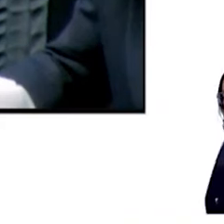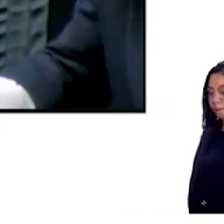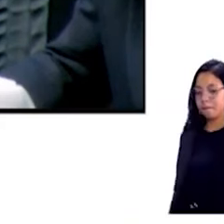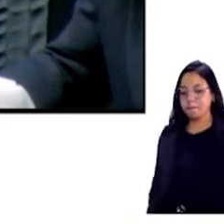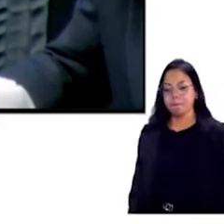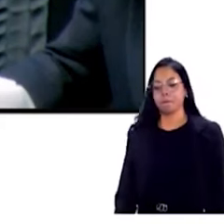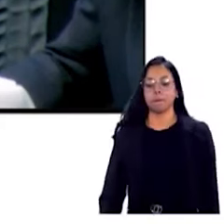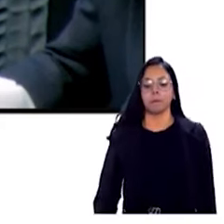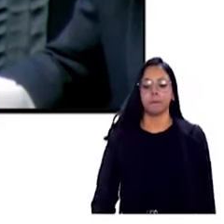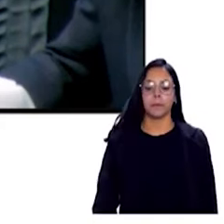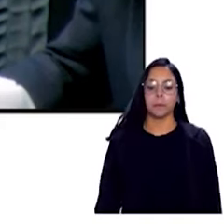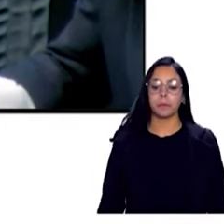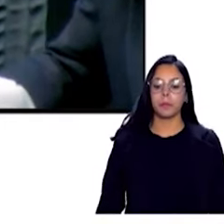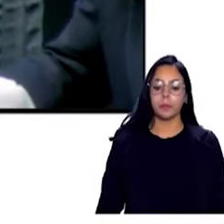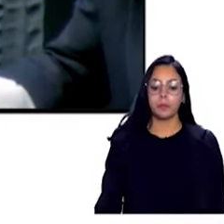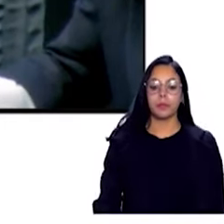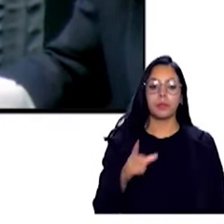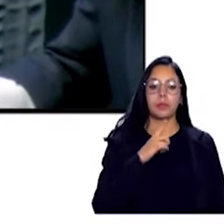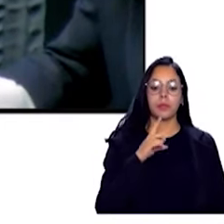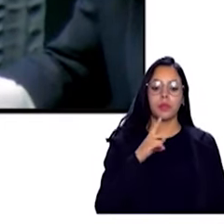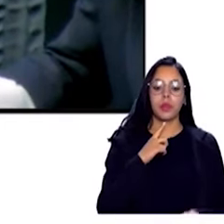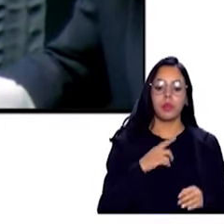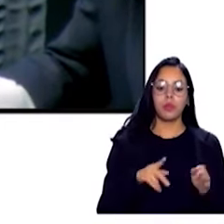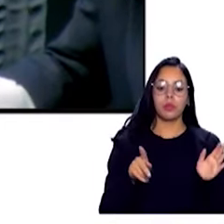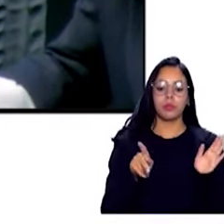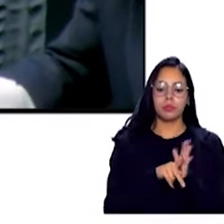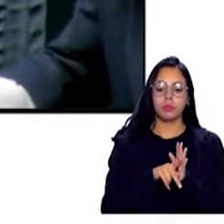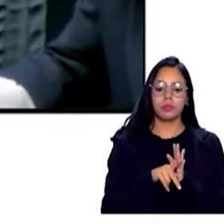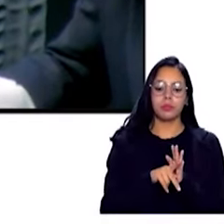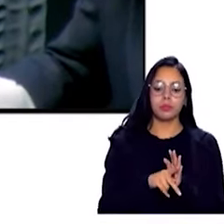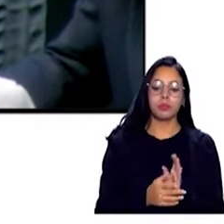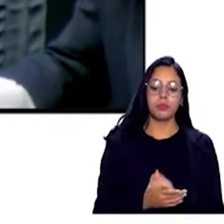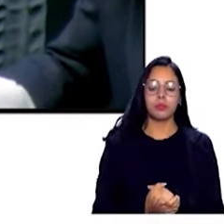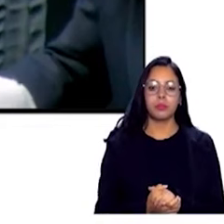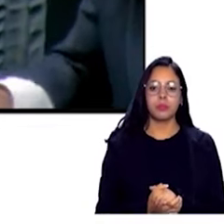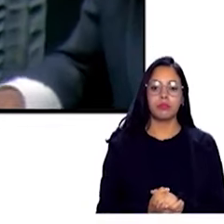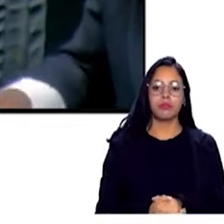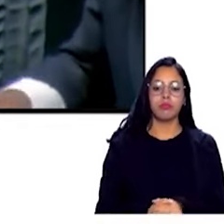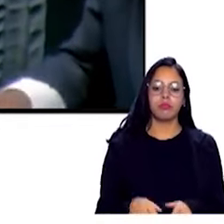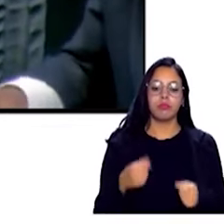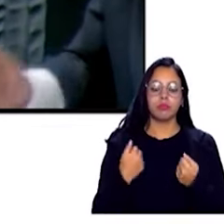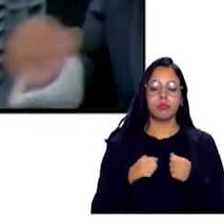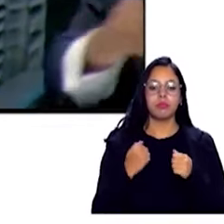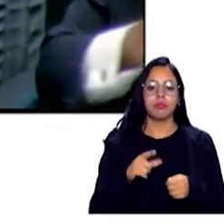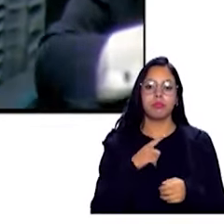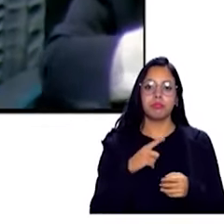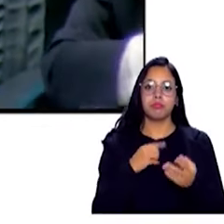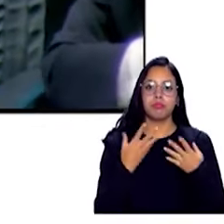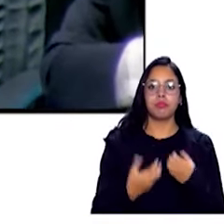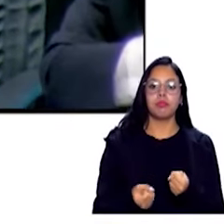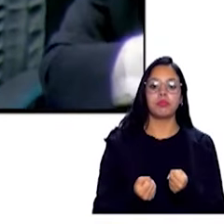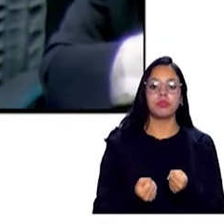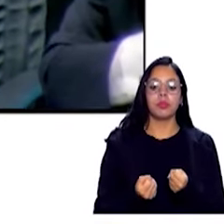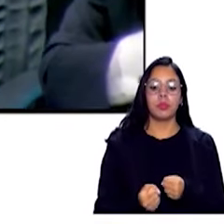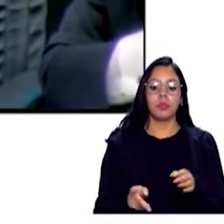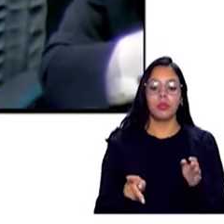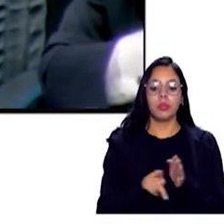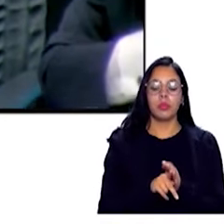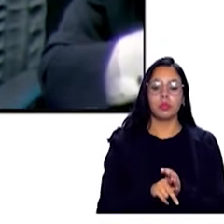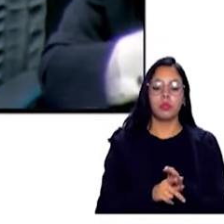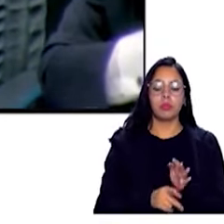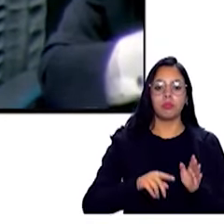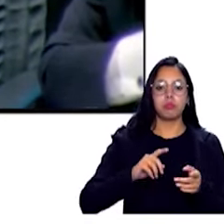de la cour suprême qualifié de démocratique l'autre caractéristique de la cour de